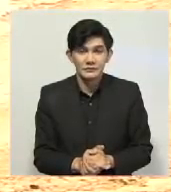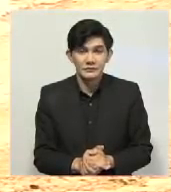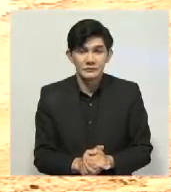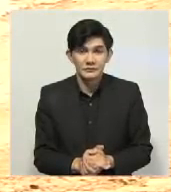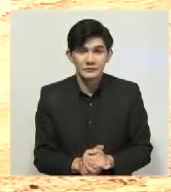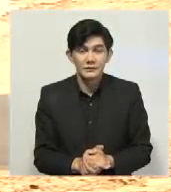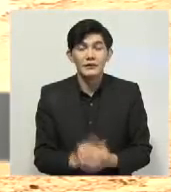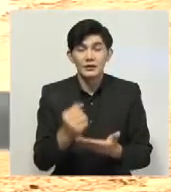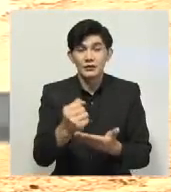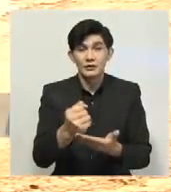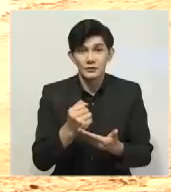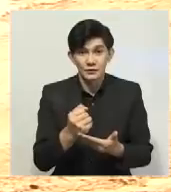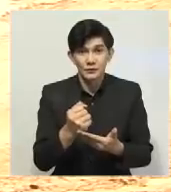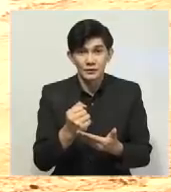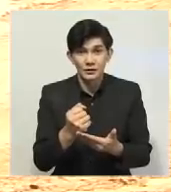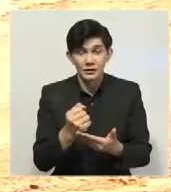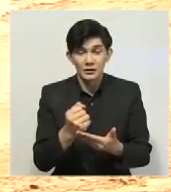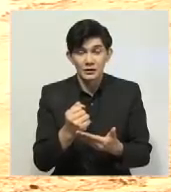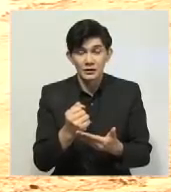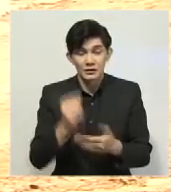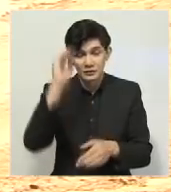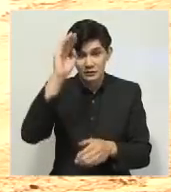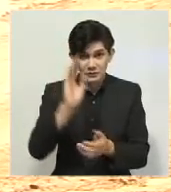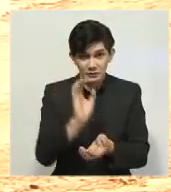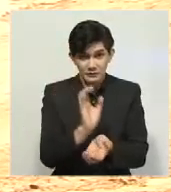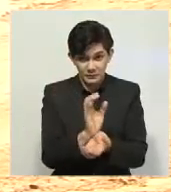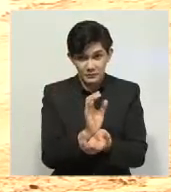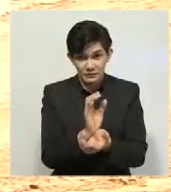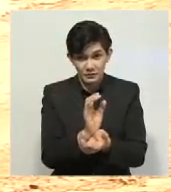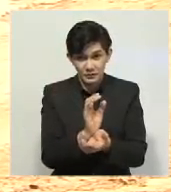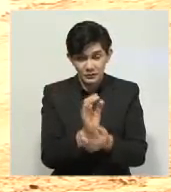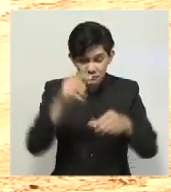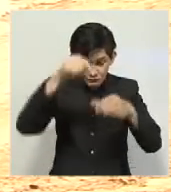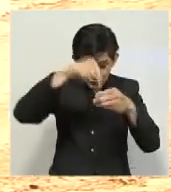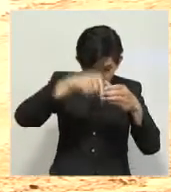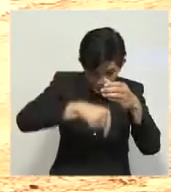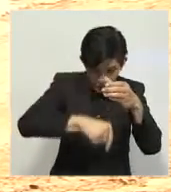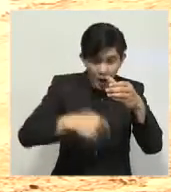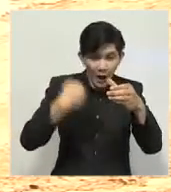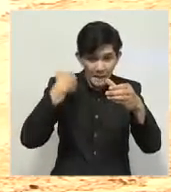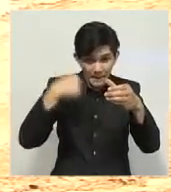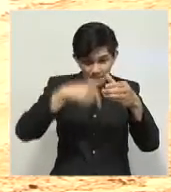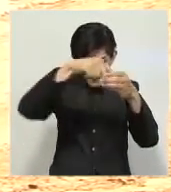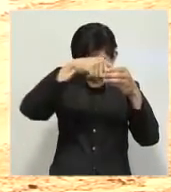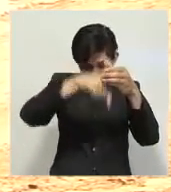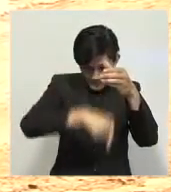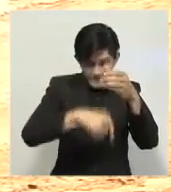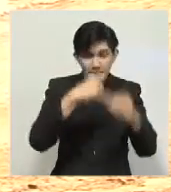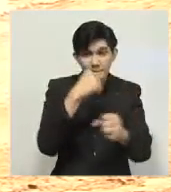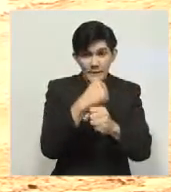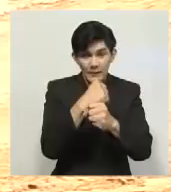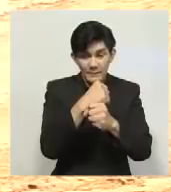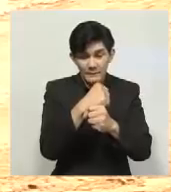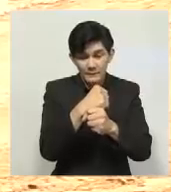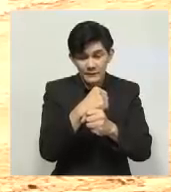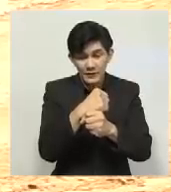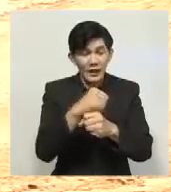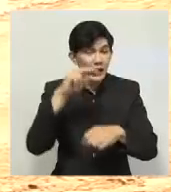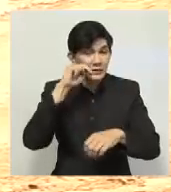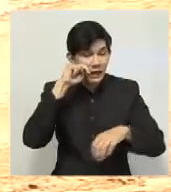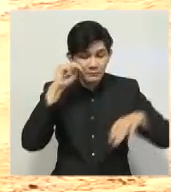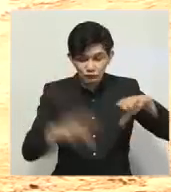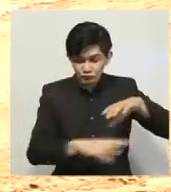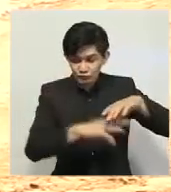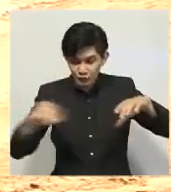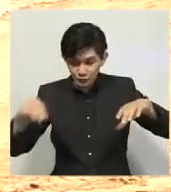นอกจากการช่วยเหลือทางด้านของตำรวจที่มีการเข้าไปขุดเจาะโพรงเป็นแนวดิ่งแล้วนะคะในเรื่องของภารกิจการสูบน้ำออก